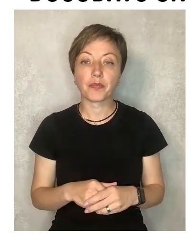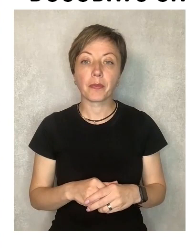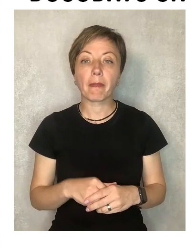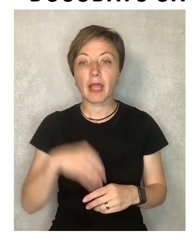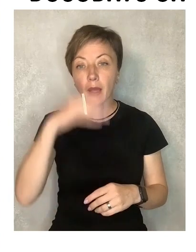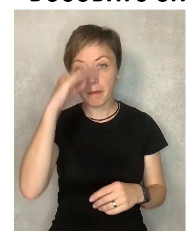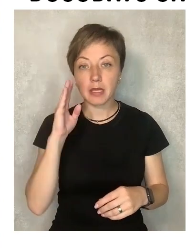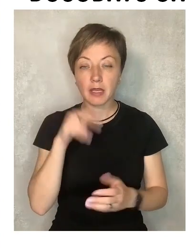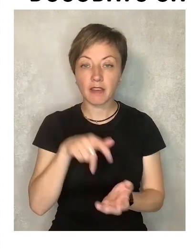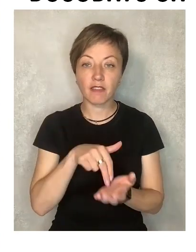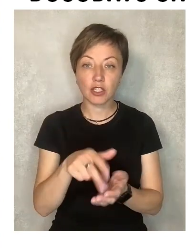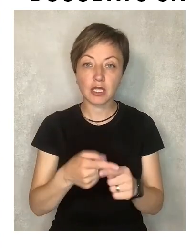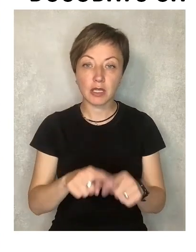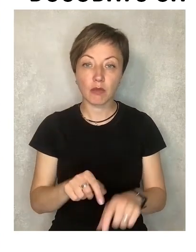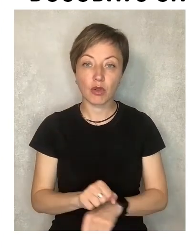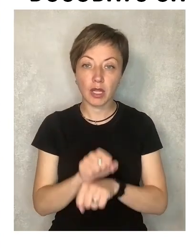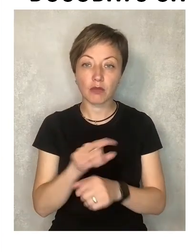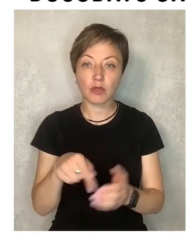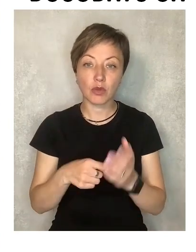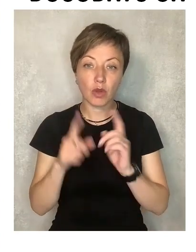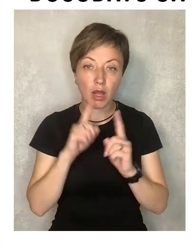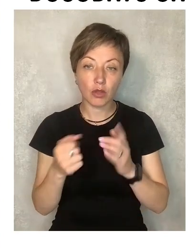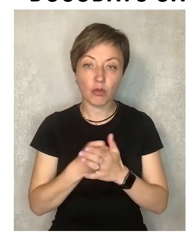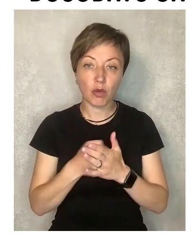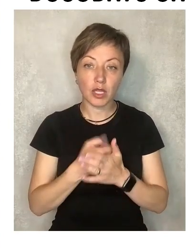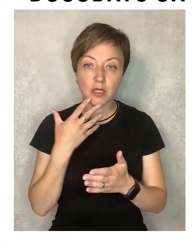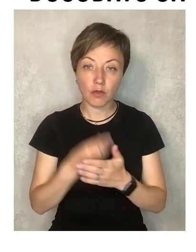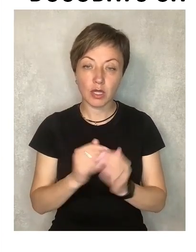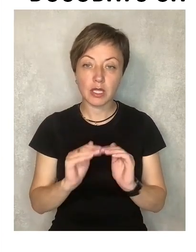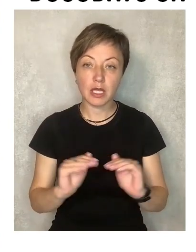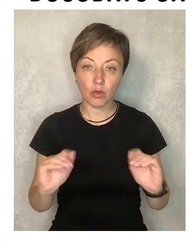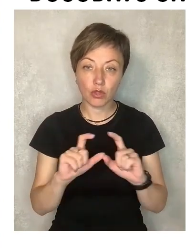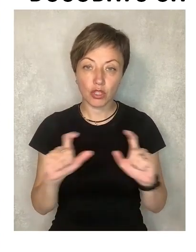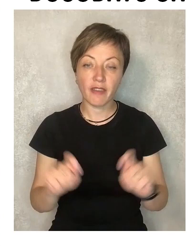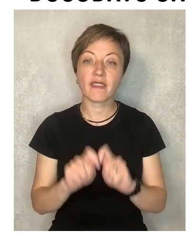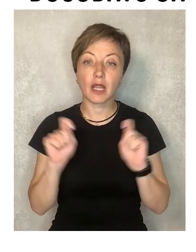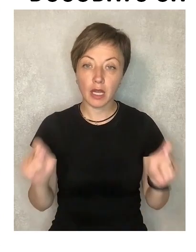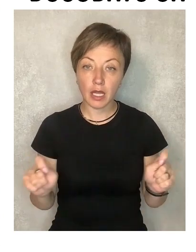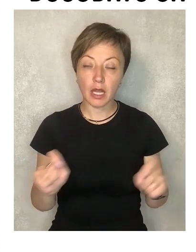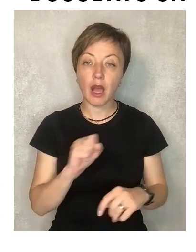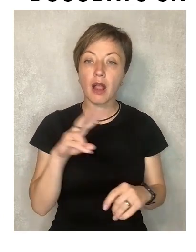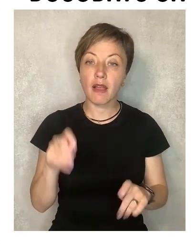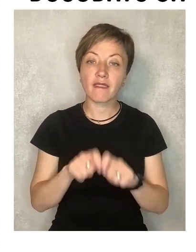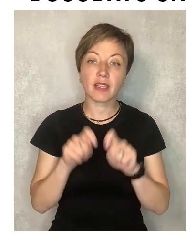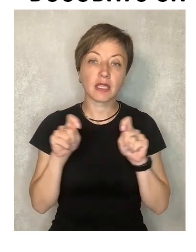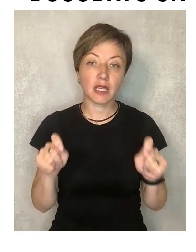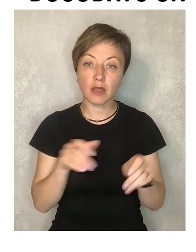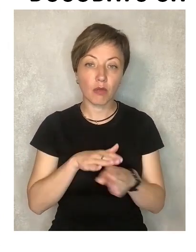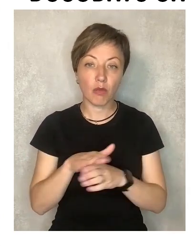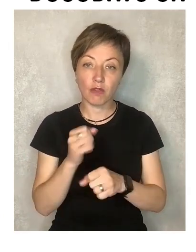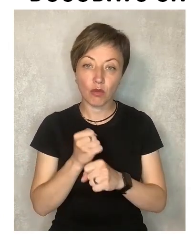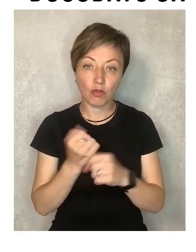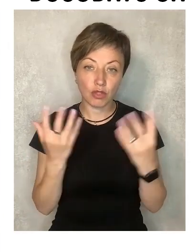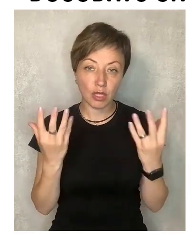вийшли на цей протест до міської ради, домоглися свого, садочки відкрили, але їх відкрили на неповний робочий день,